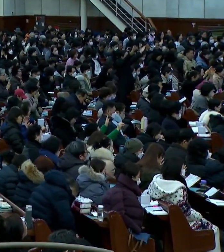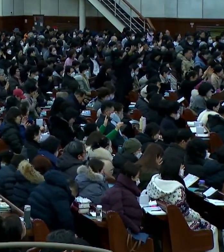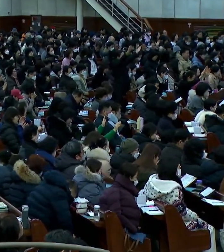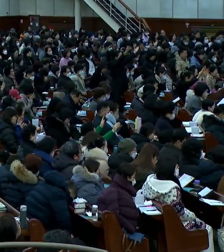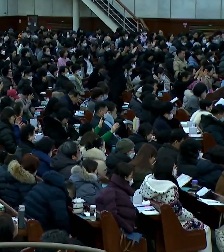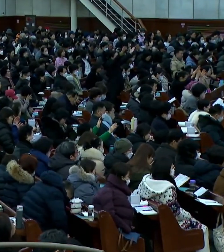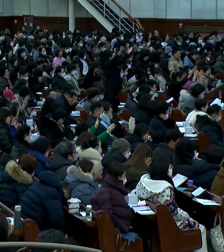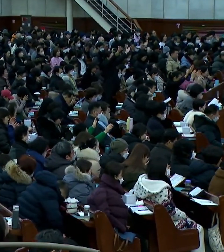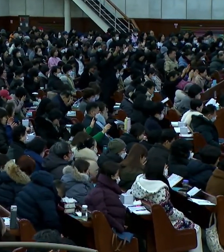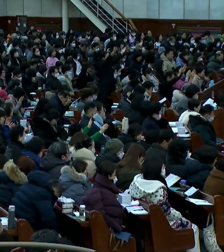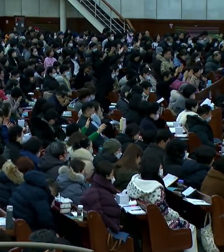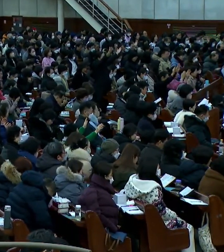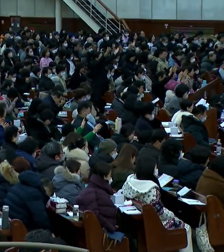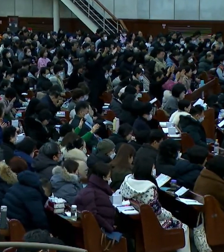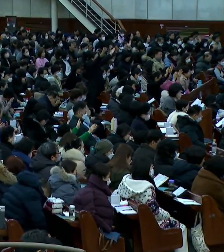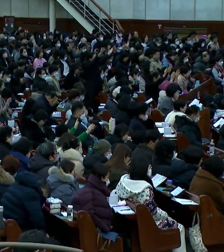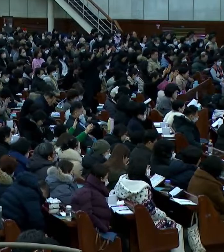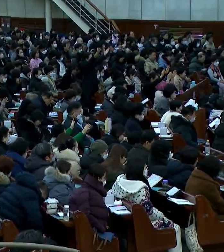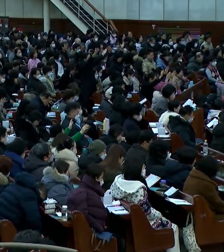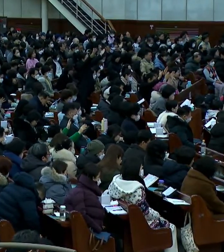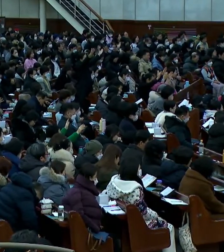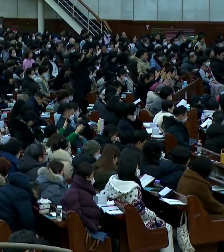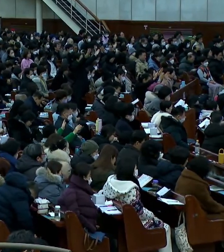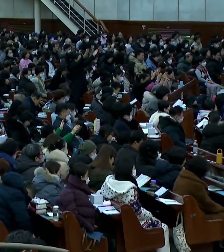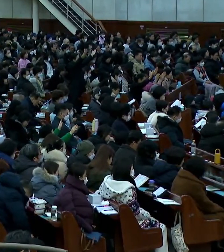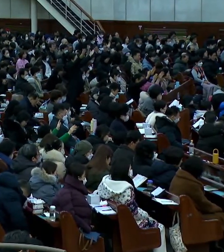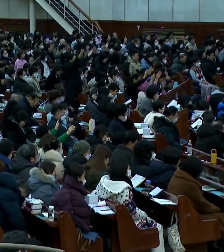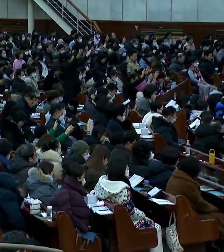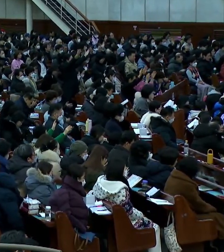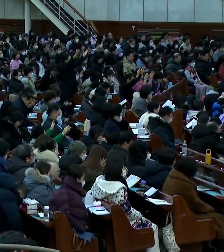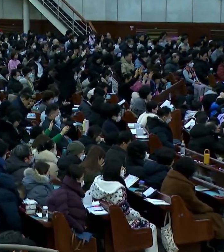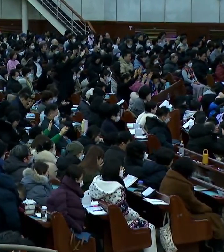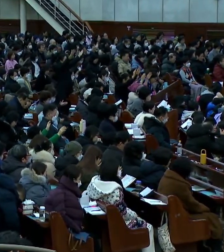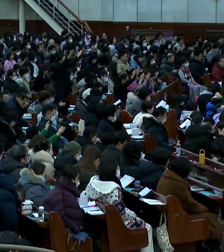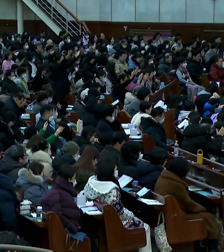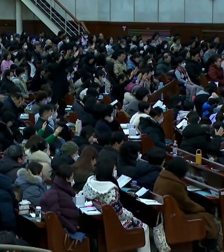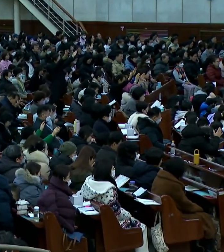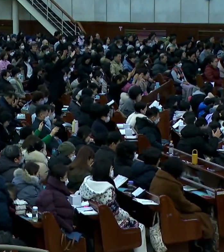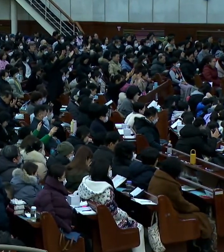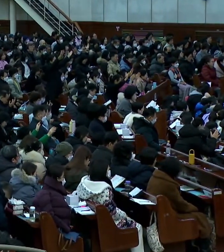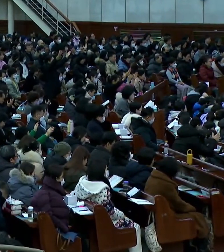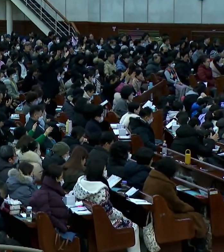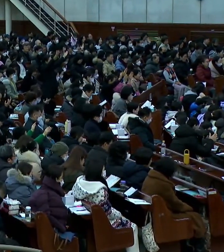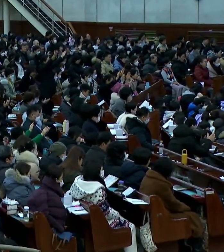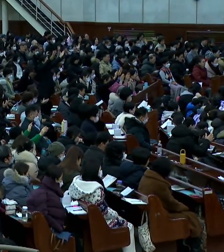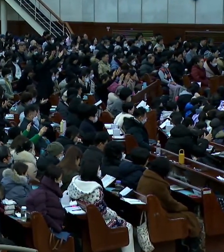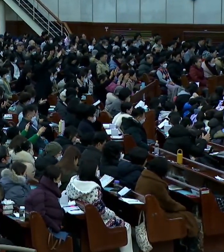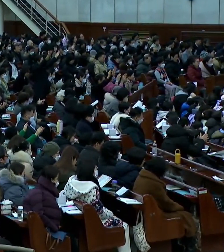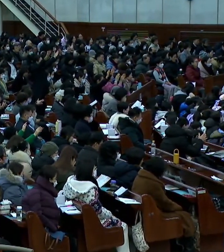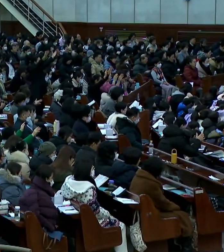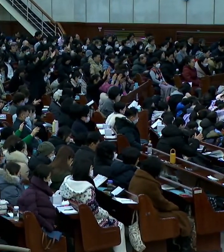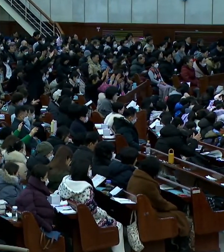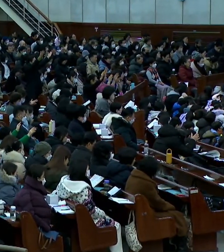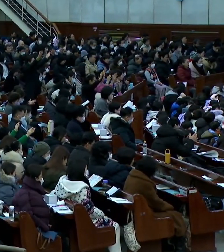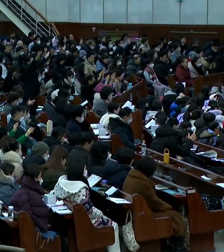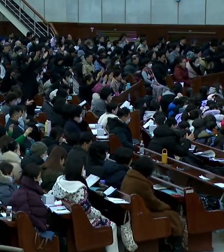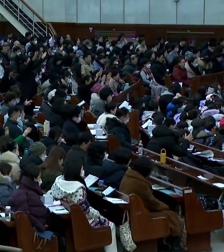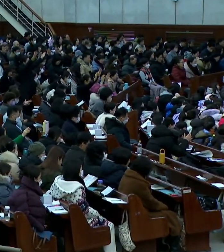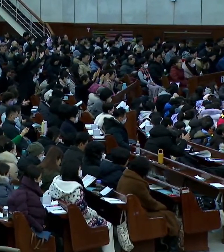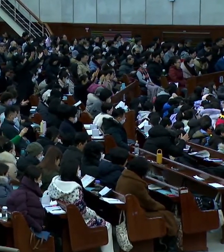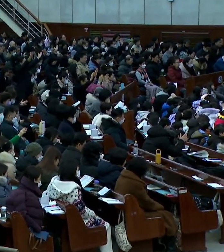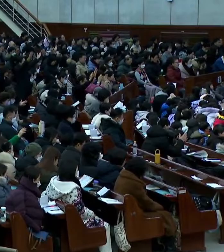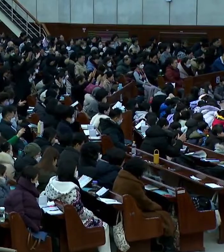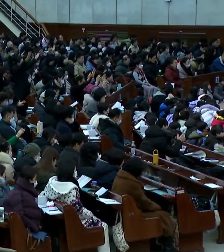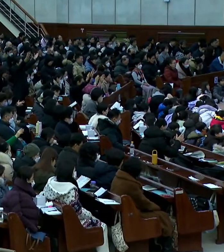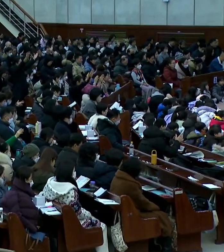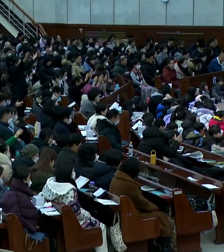주셔서 그 말씀이 우리의 삶을 변화시켜 주시고 우리의 모든 문제들을 파쇄할 수 있는 능력의 말씀이 될 수 있도록